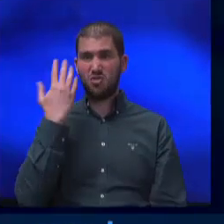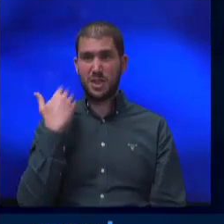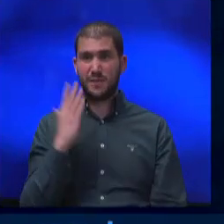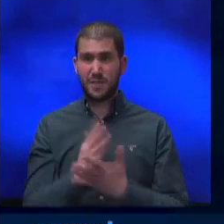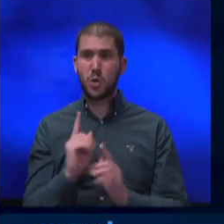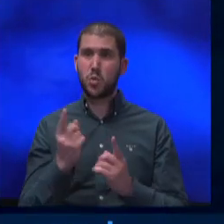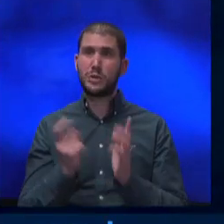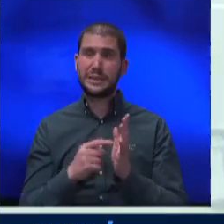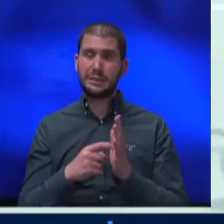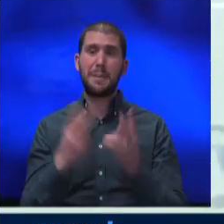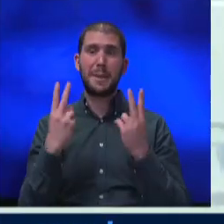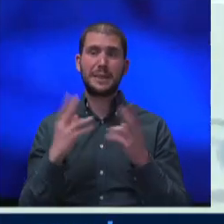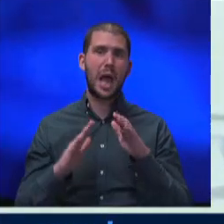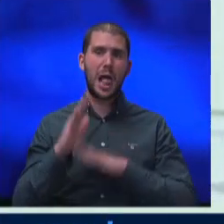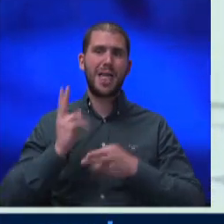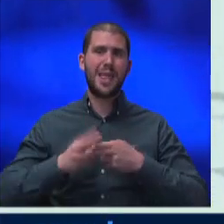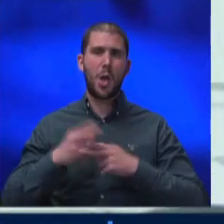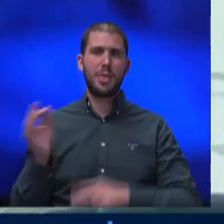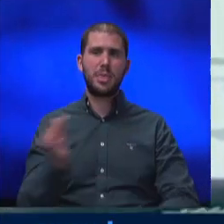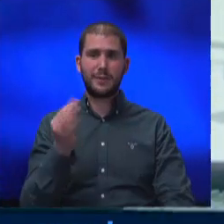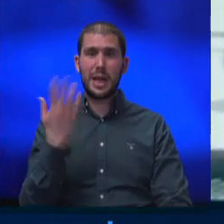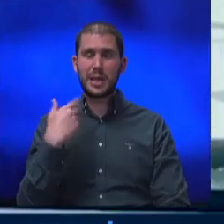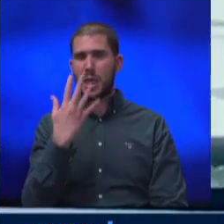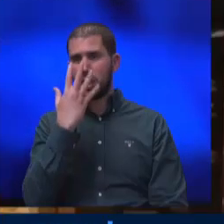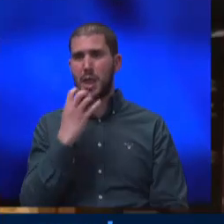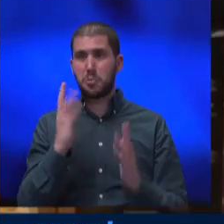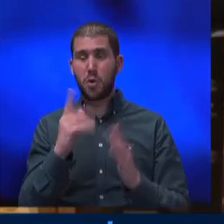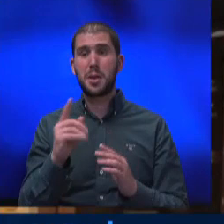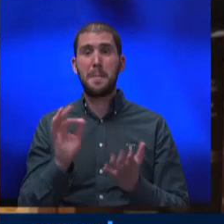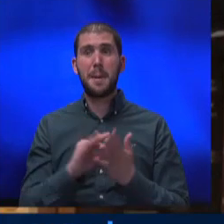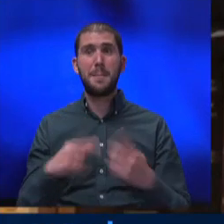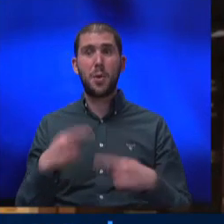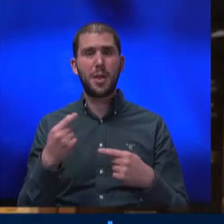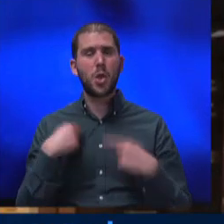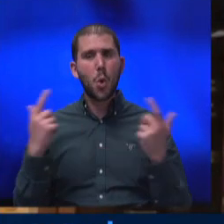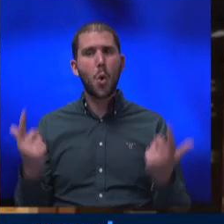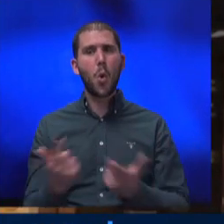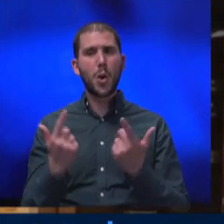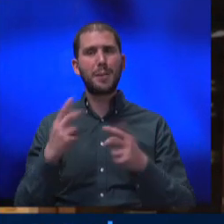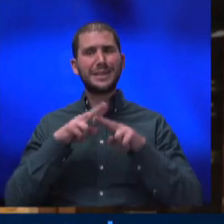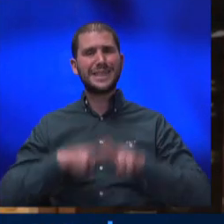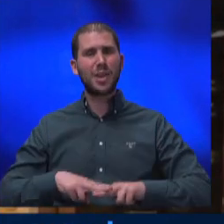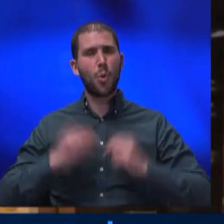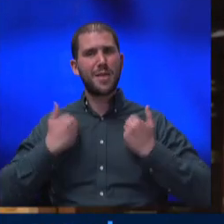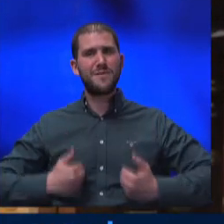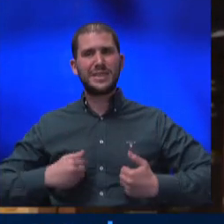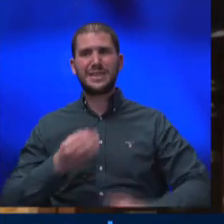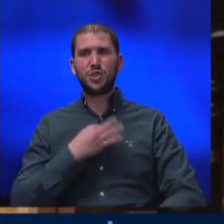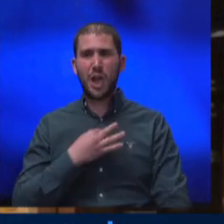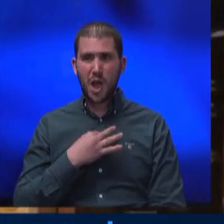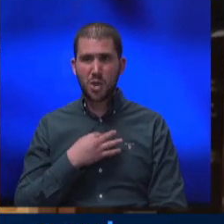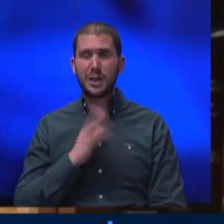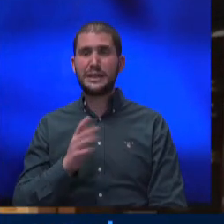כגורם מרכזי בעליית התחלואה בנגיף. It was so tragic that on the very day when we celebrate our physical survival, there